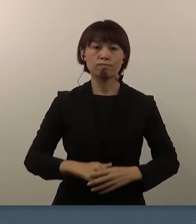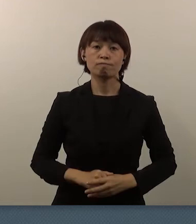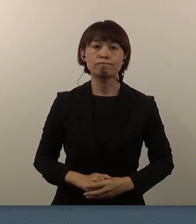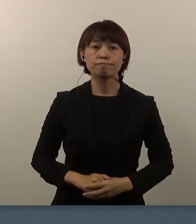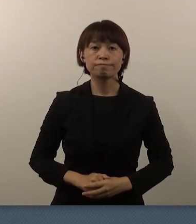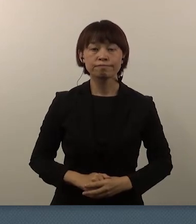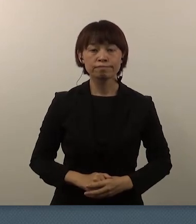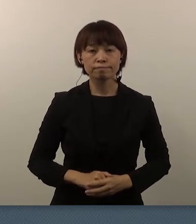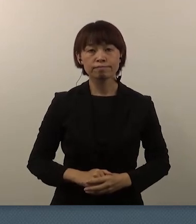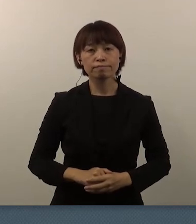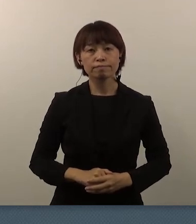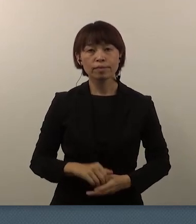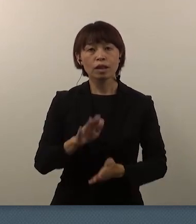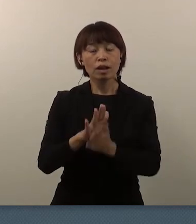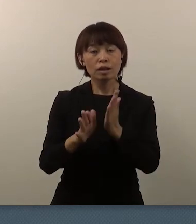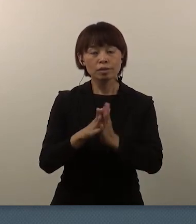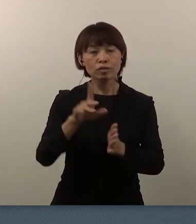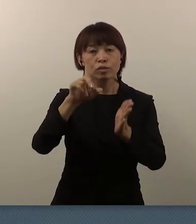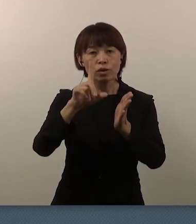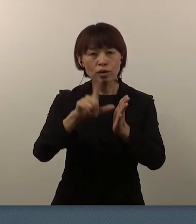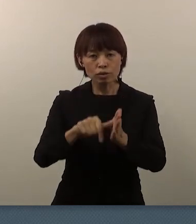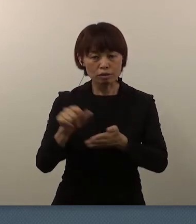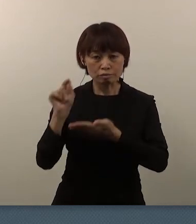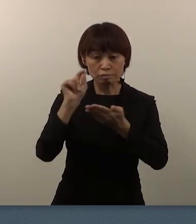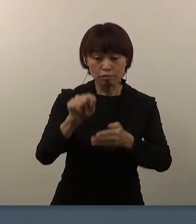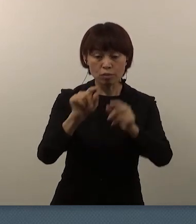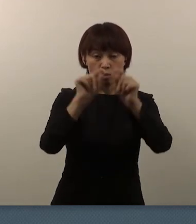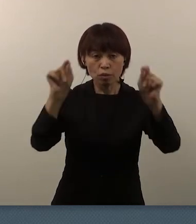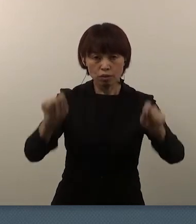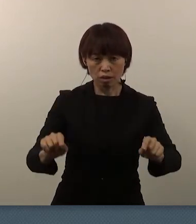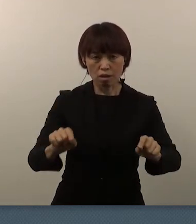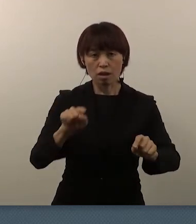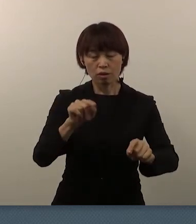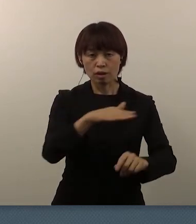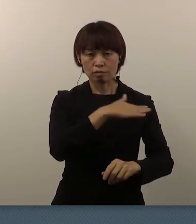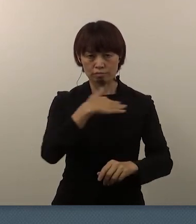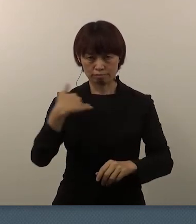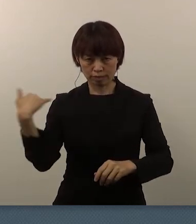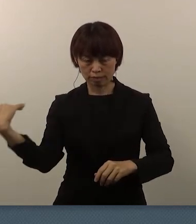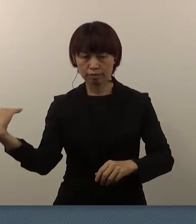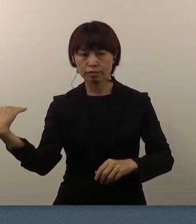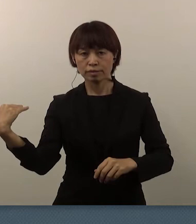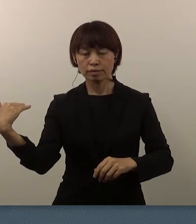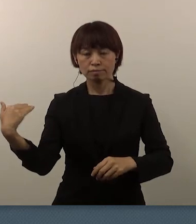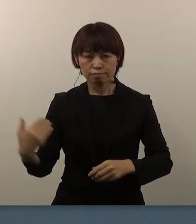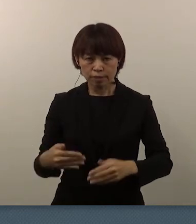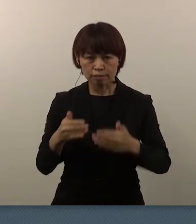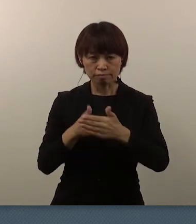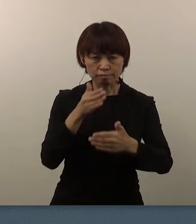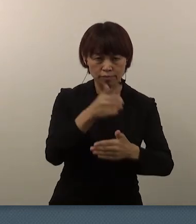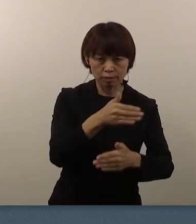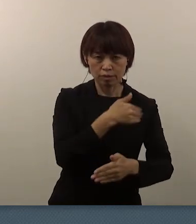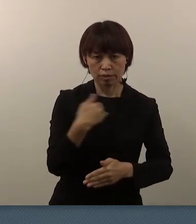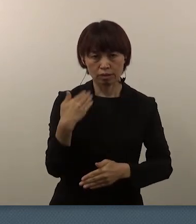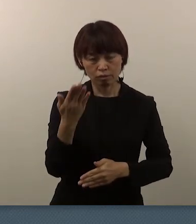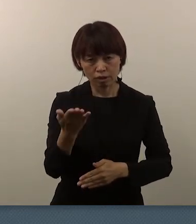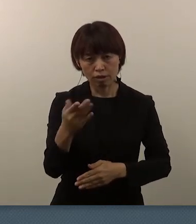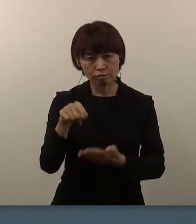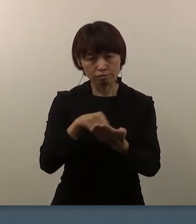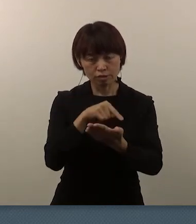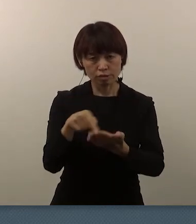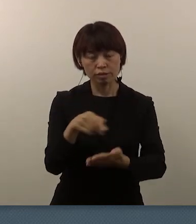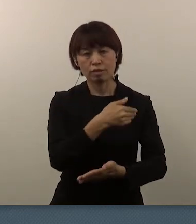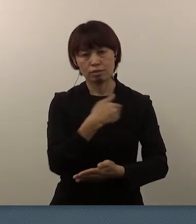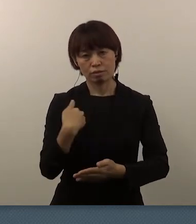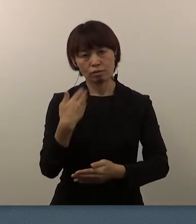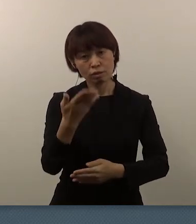改めてその時に提起された問題といったものをですね、我々日本人は乗り越えることができたのか、改めて